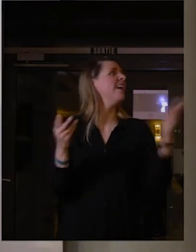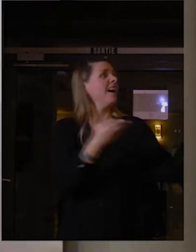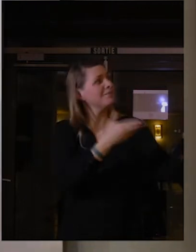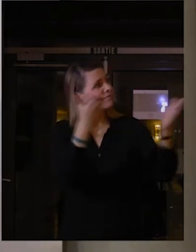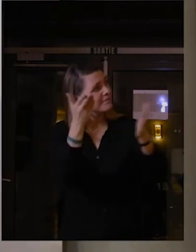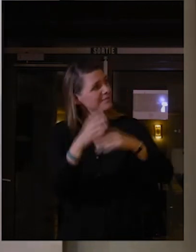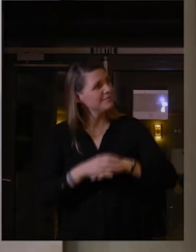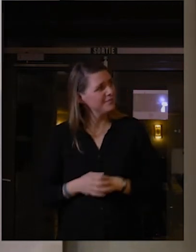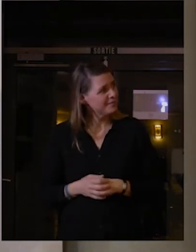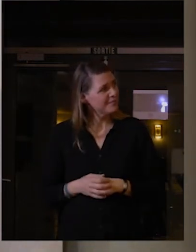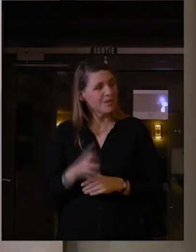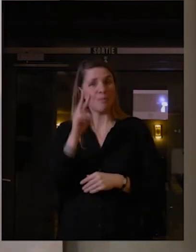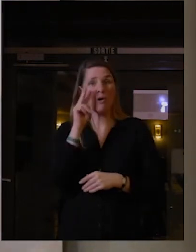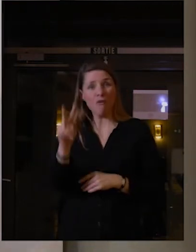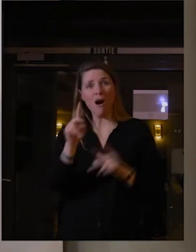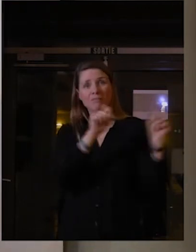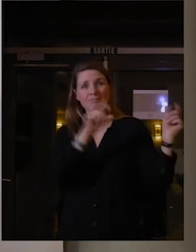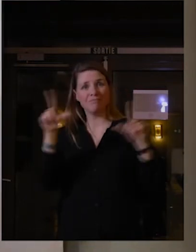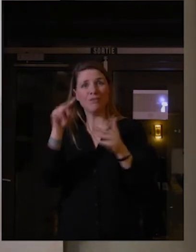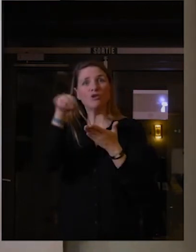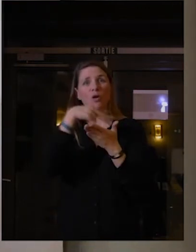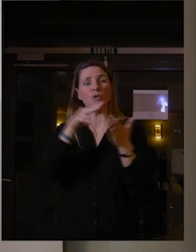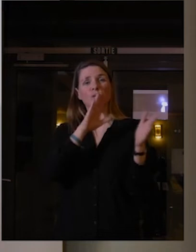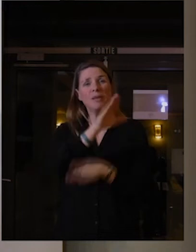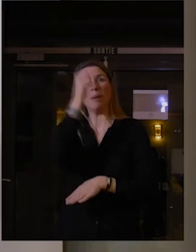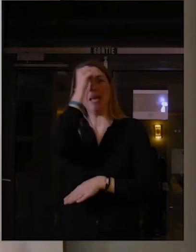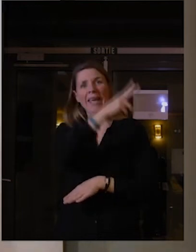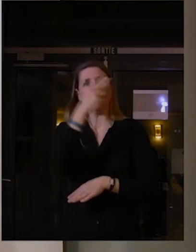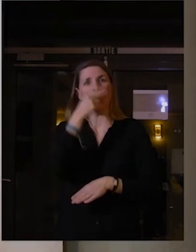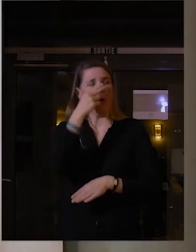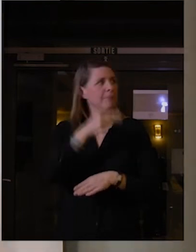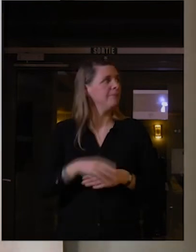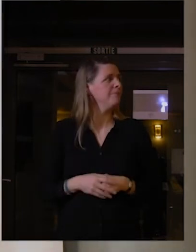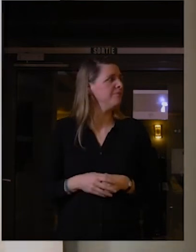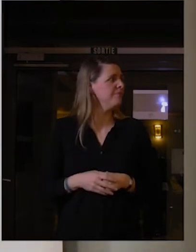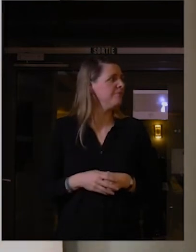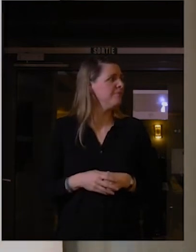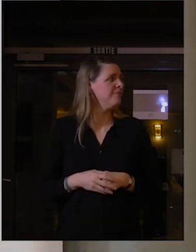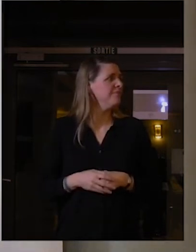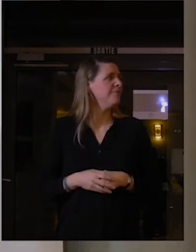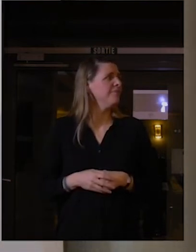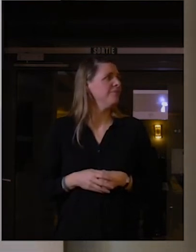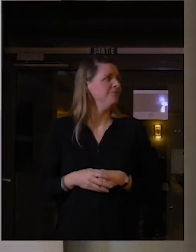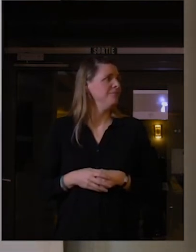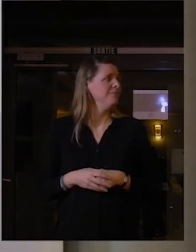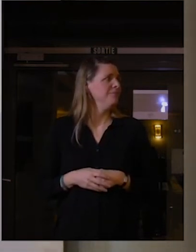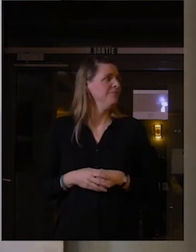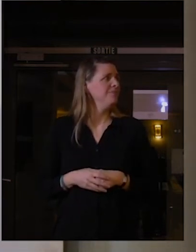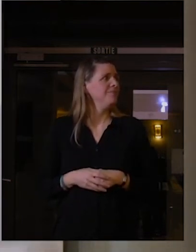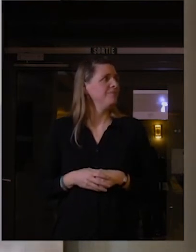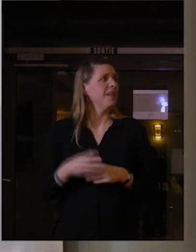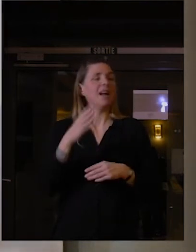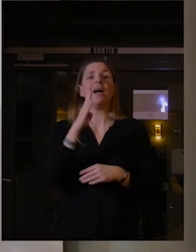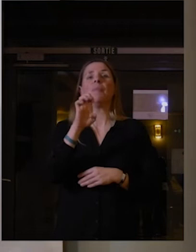là, vous pouvez en voir. Donc on laisse la parole à Béatrice, puis après on pourra conclure